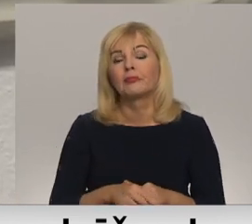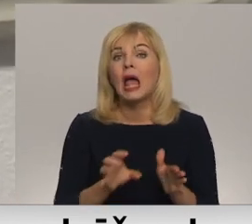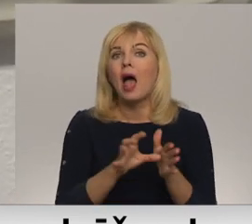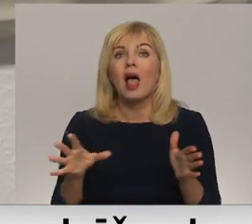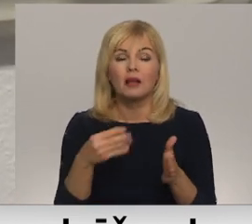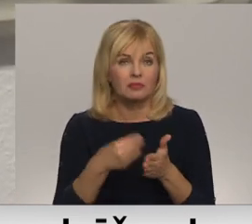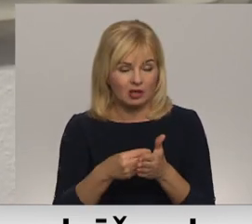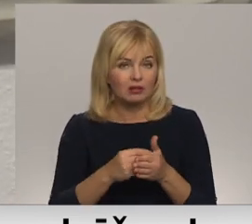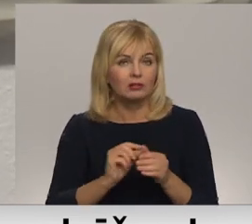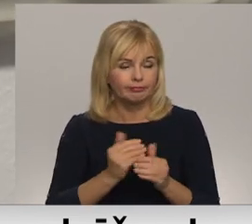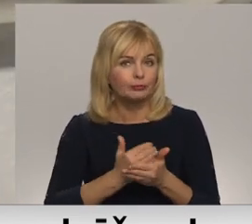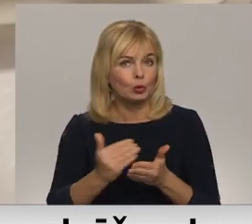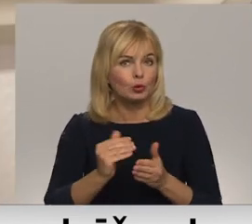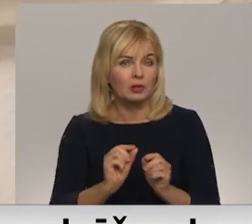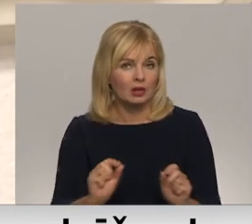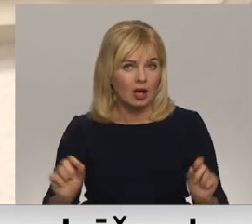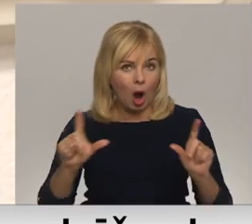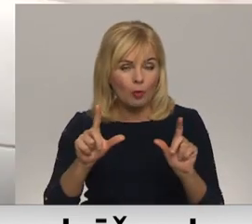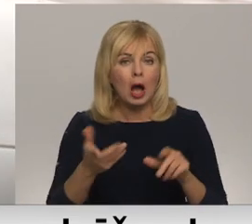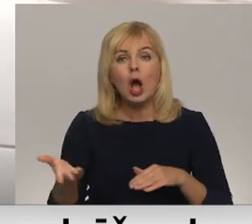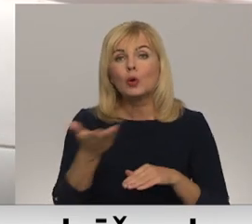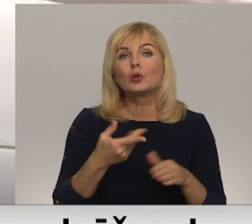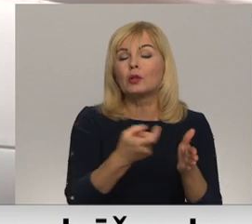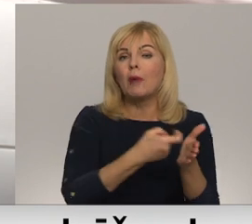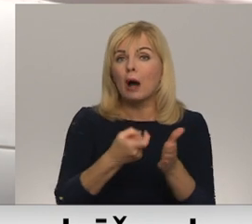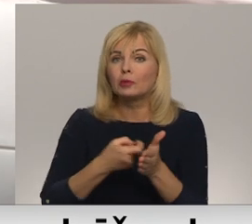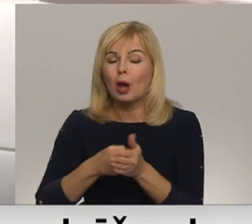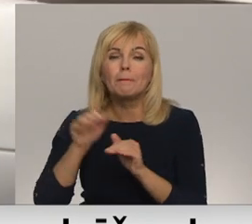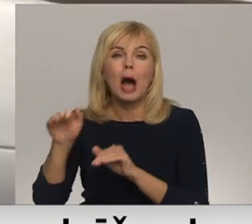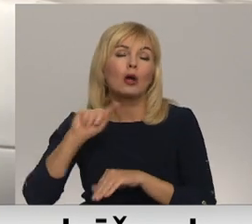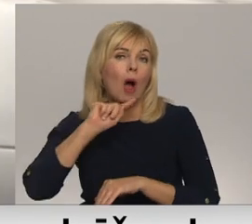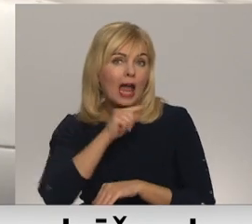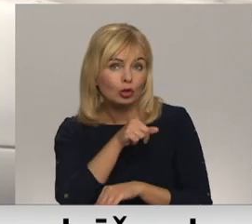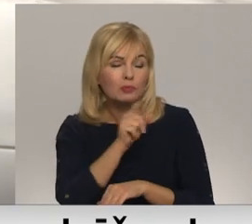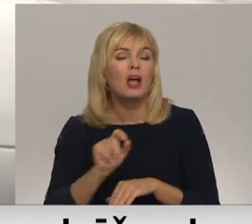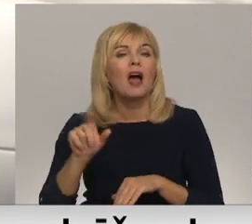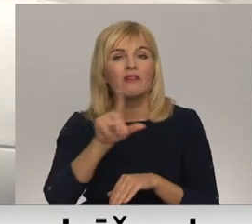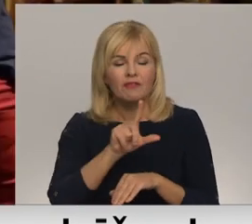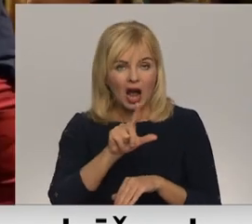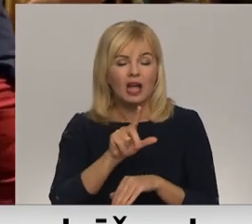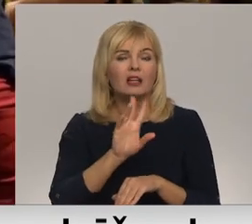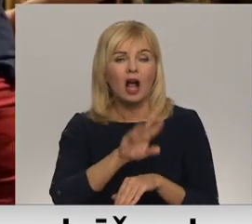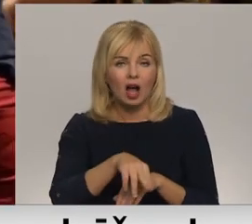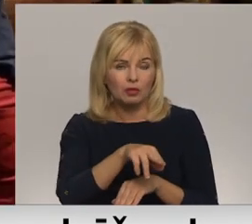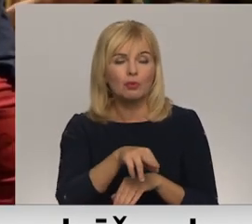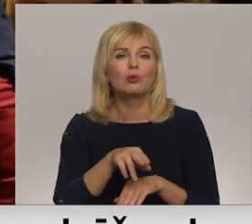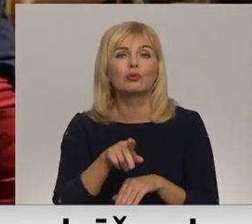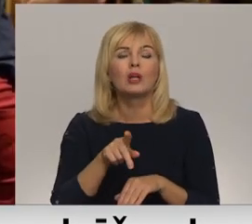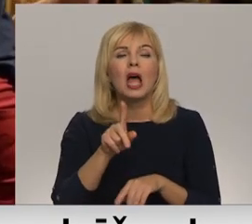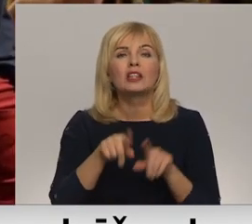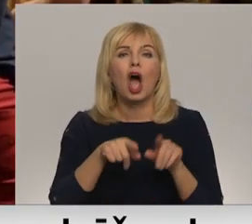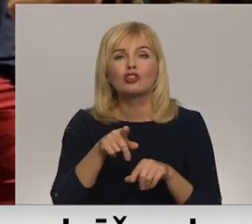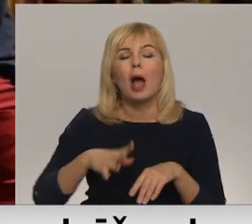Elektrības cenas turpinās kāpt, to secina TV Kurzemē aptaujātie Latvijas banka ekonomisti. Visvairāk tas skars Latvijas mājsaimniecību finansiālo situāciju,